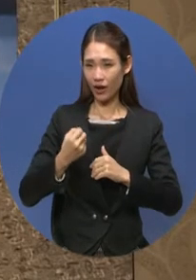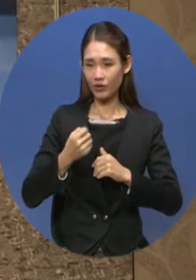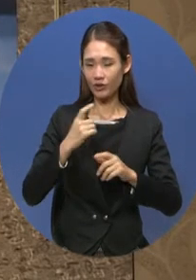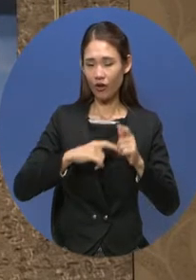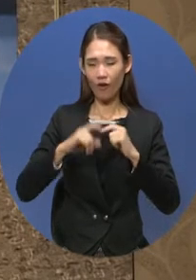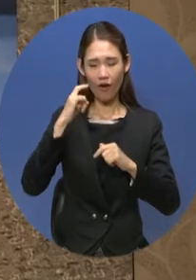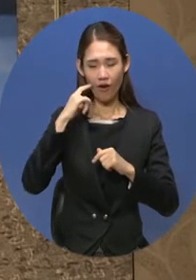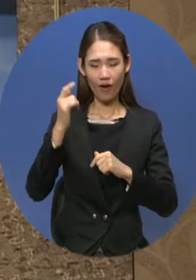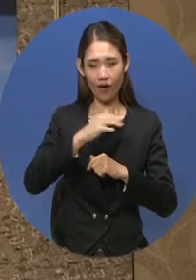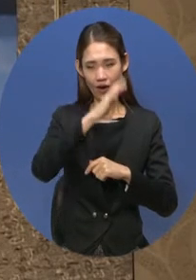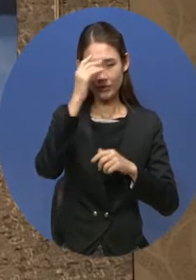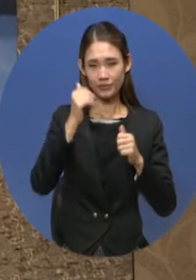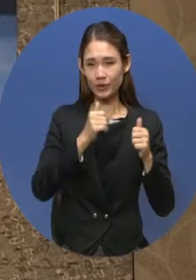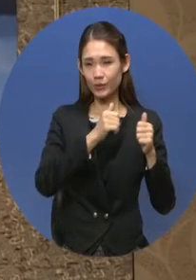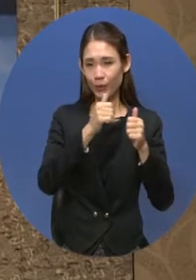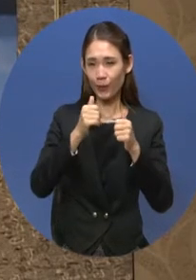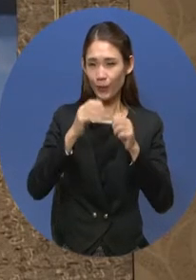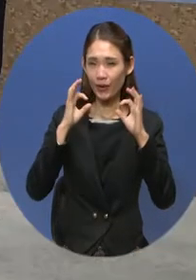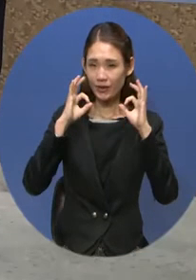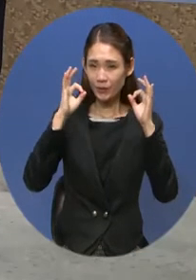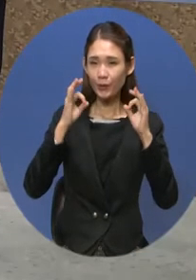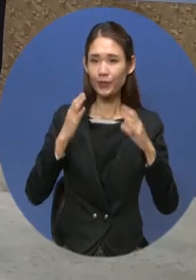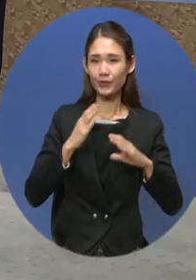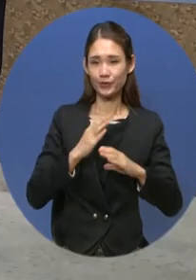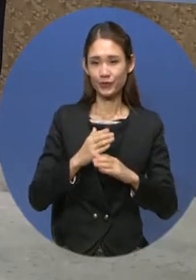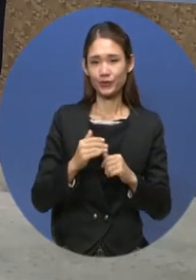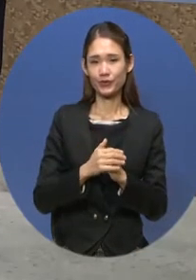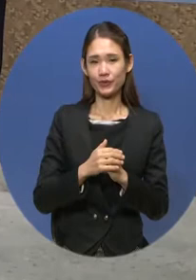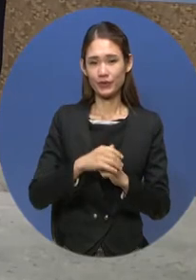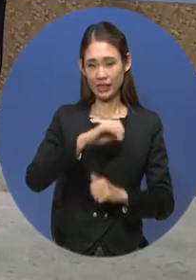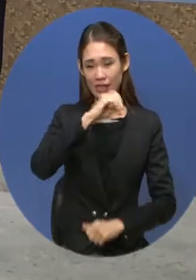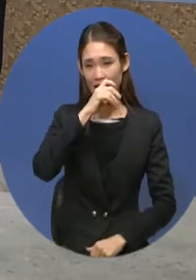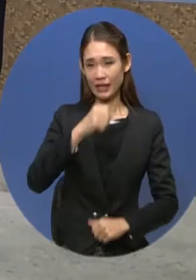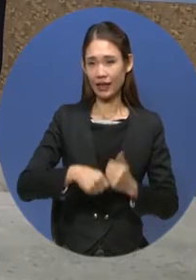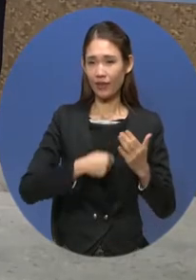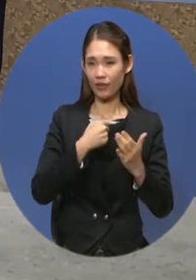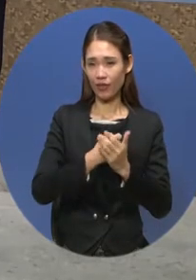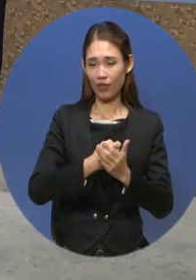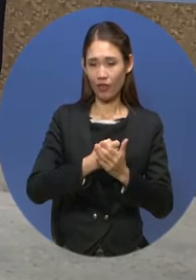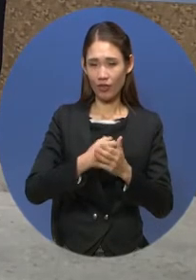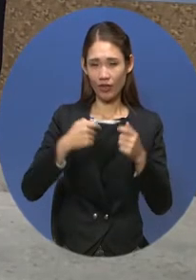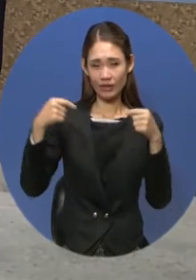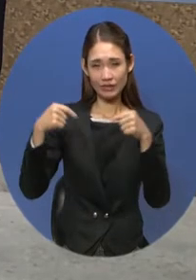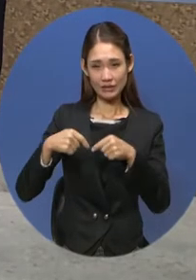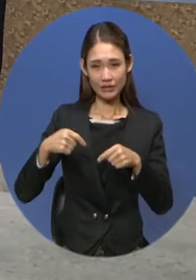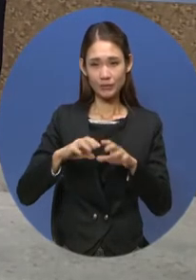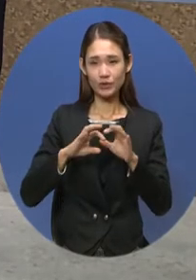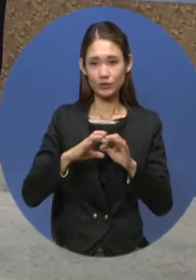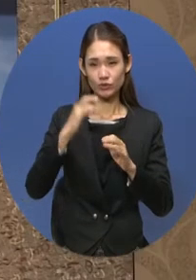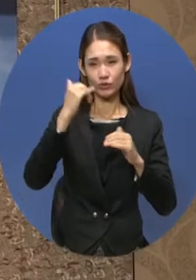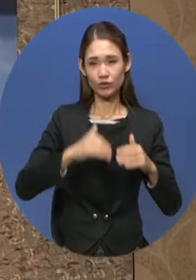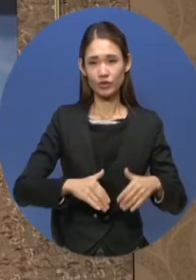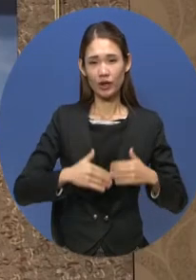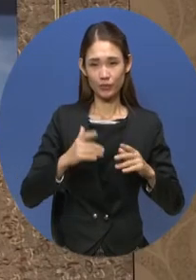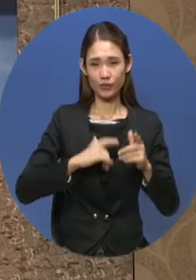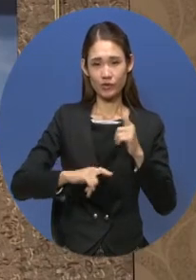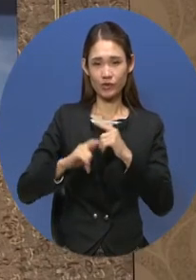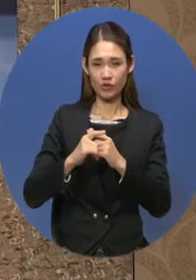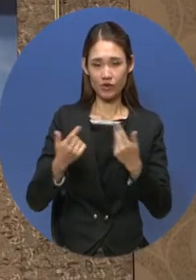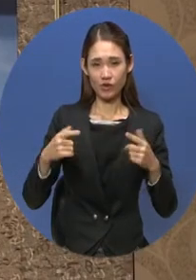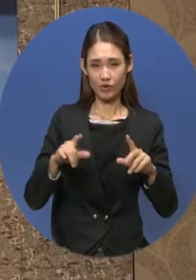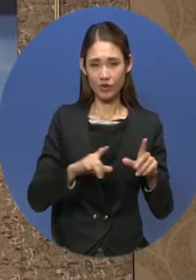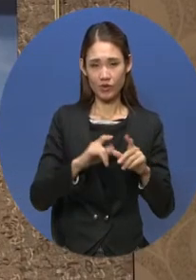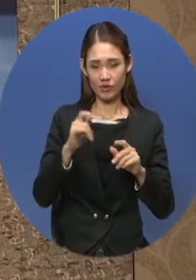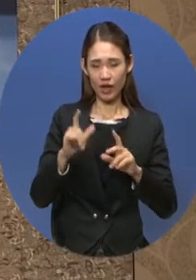아름다운 동행을 이어가고자 노력하고 있습니다. 그리고 우리가 예산 결산 심의를 통해서 충청남도의 살림살이를 챙기고 또 살기